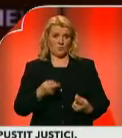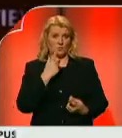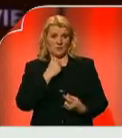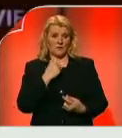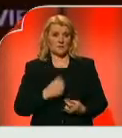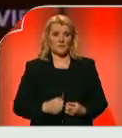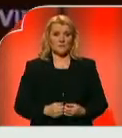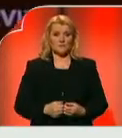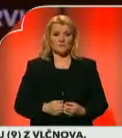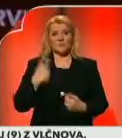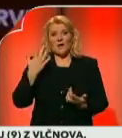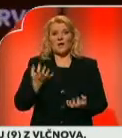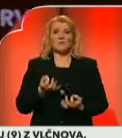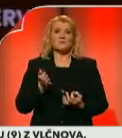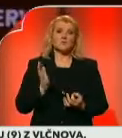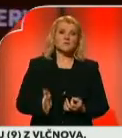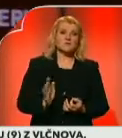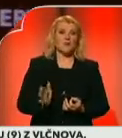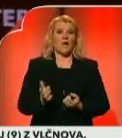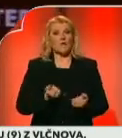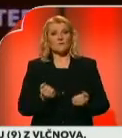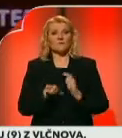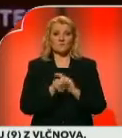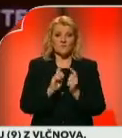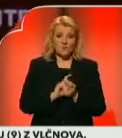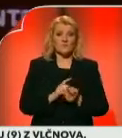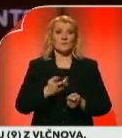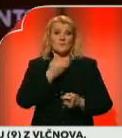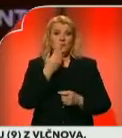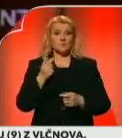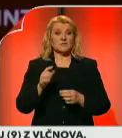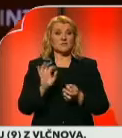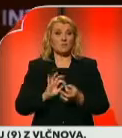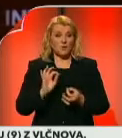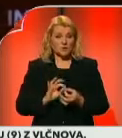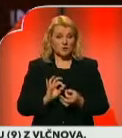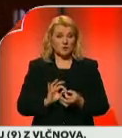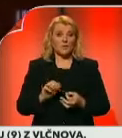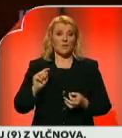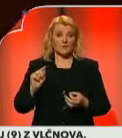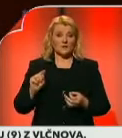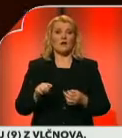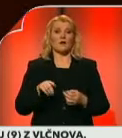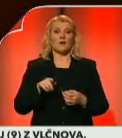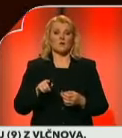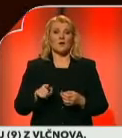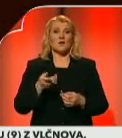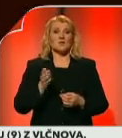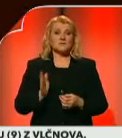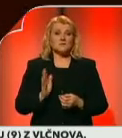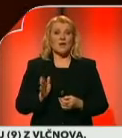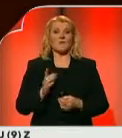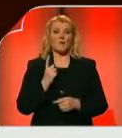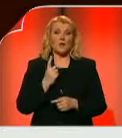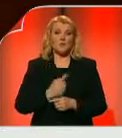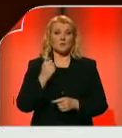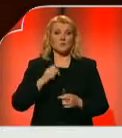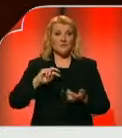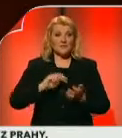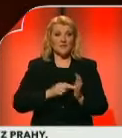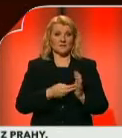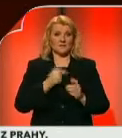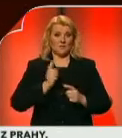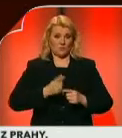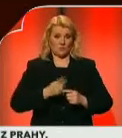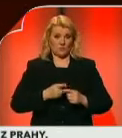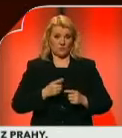mysli správou agendy. Česká spořitelna, tak jak je legislativně vymezeno, tak spravuje pouze technické